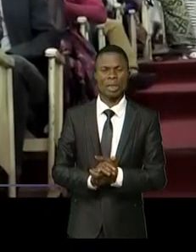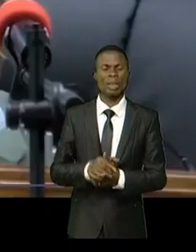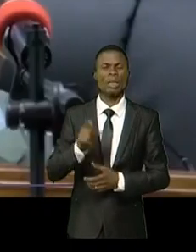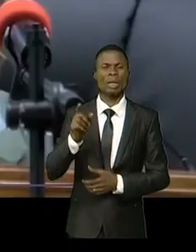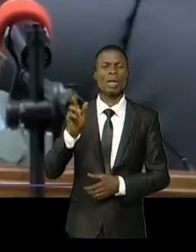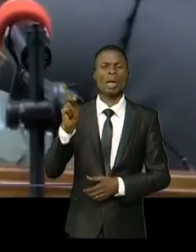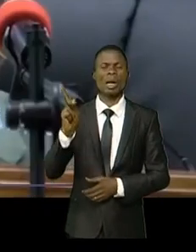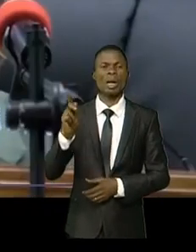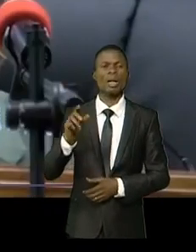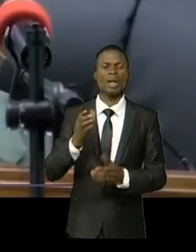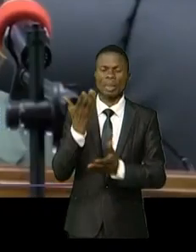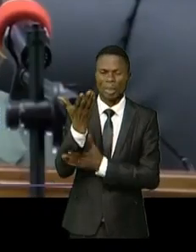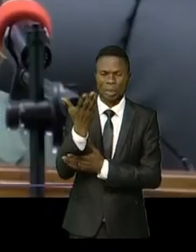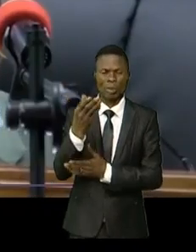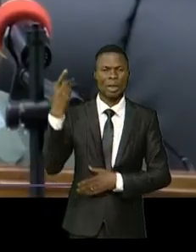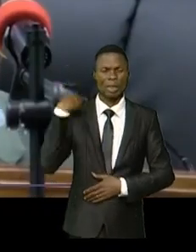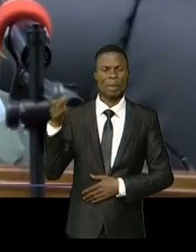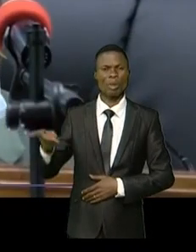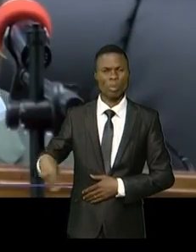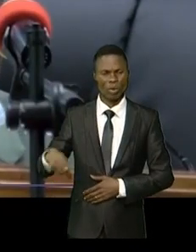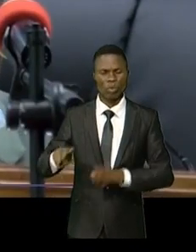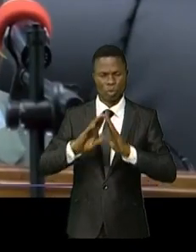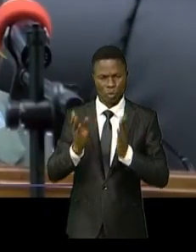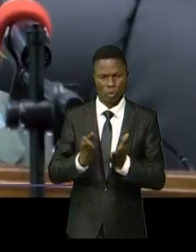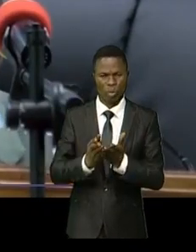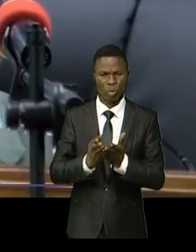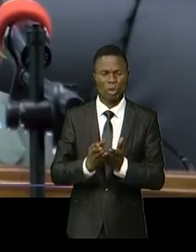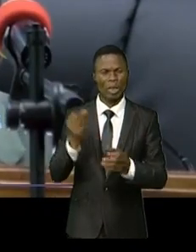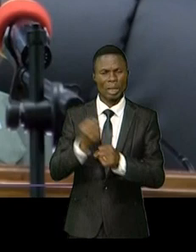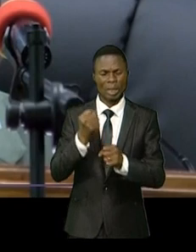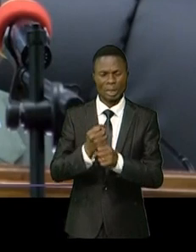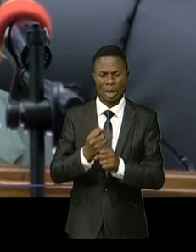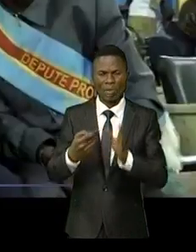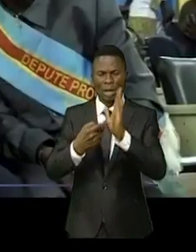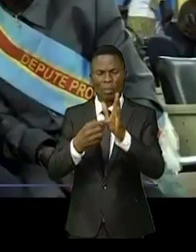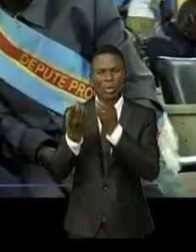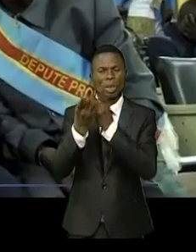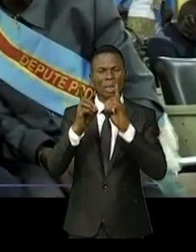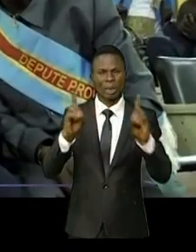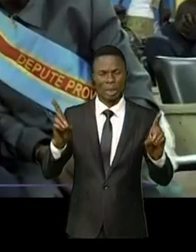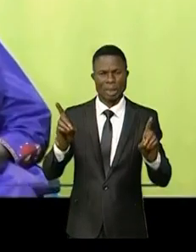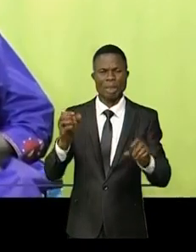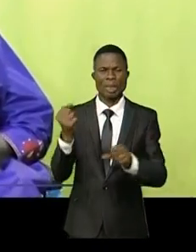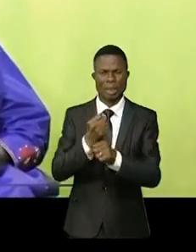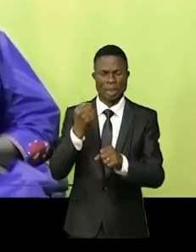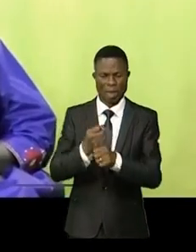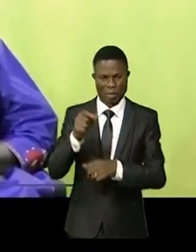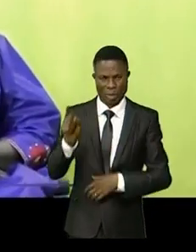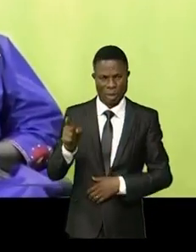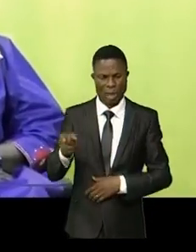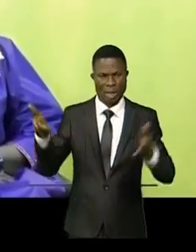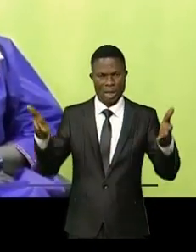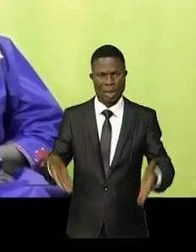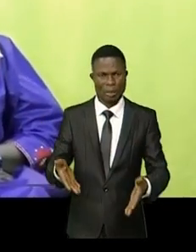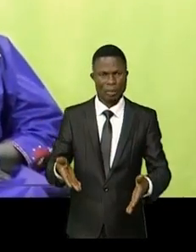Kamoni Tumbu, a invité les députés provinciaux à être républicains et démocrates dans l'exercice de leurs fonctions. En présence